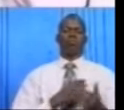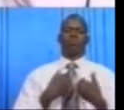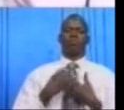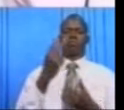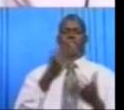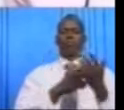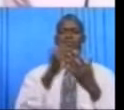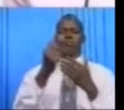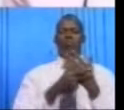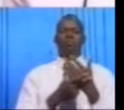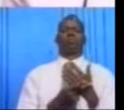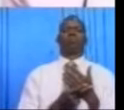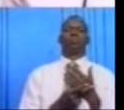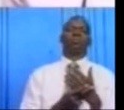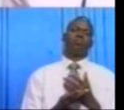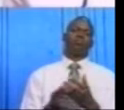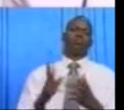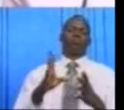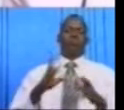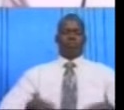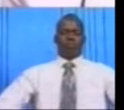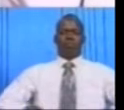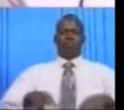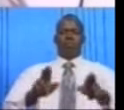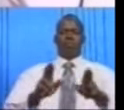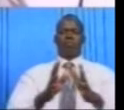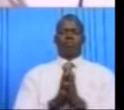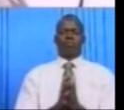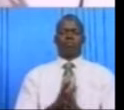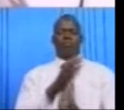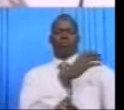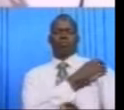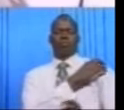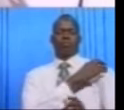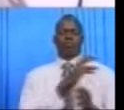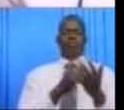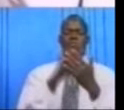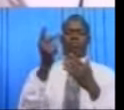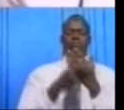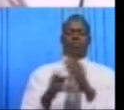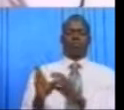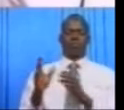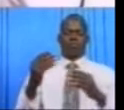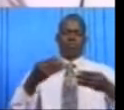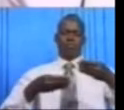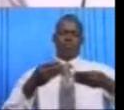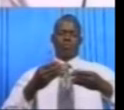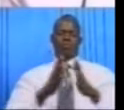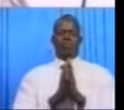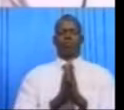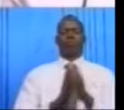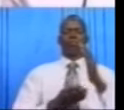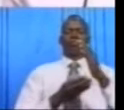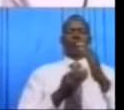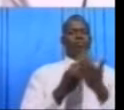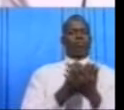matière d'infrastructure, notamment infrastructure routière. Et ces 2 projets ont même déjà fait l'objet d'évaluation. L'équipe d'évaluation de la banque est rentrée ce